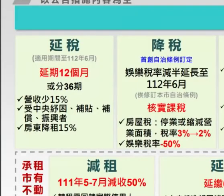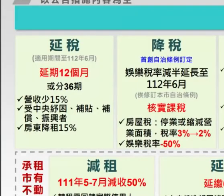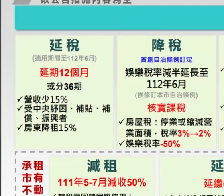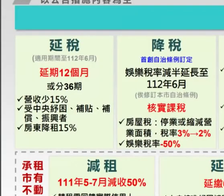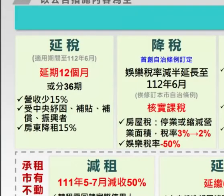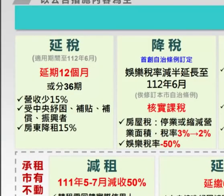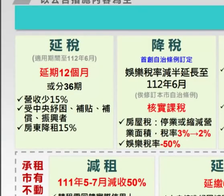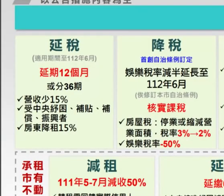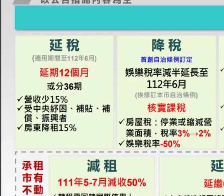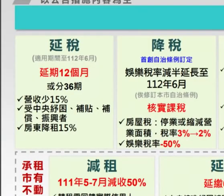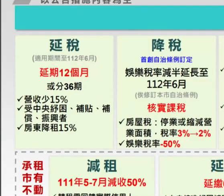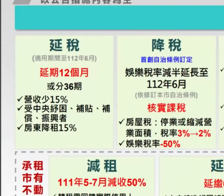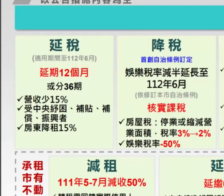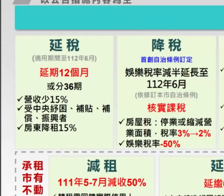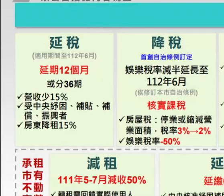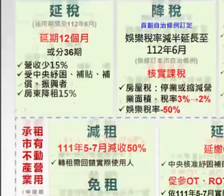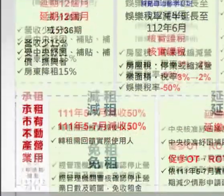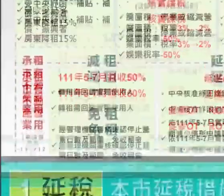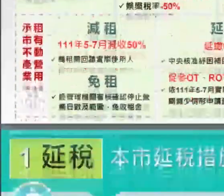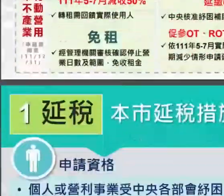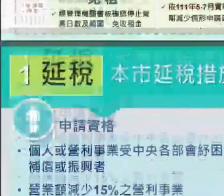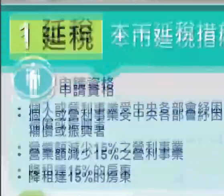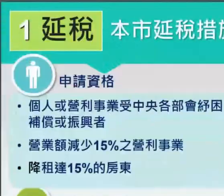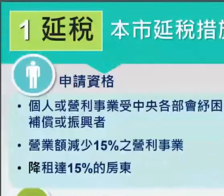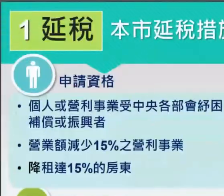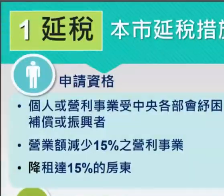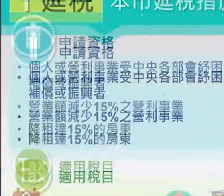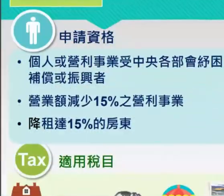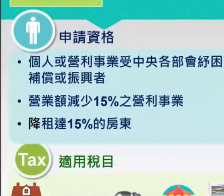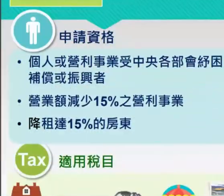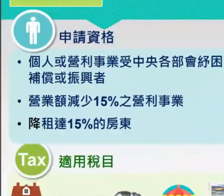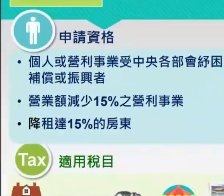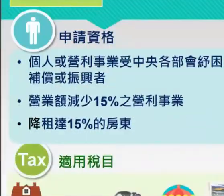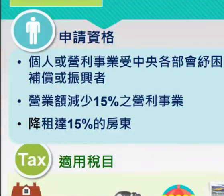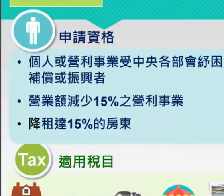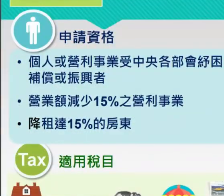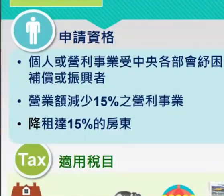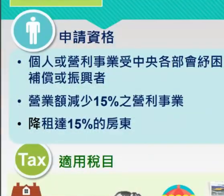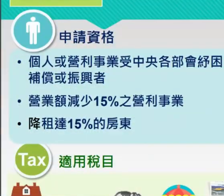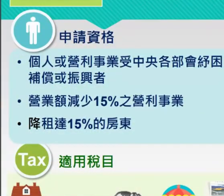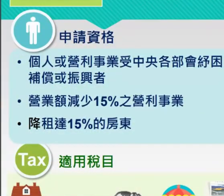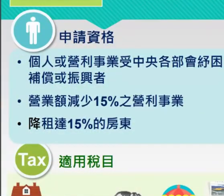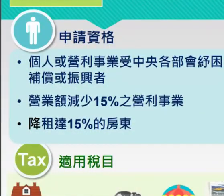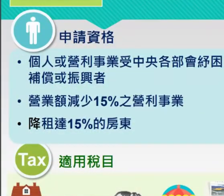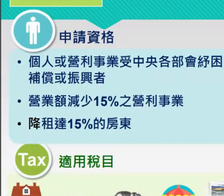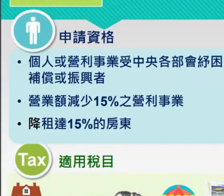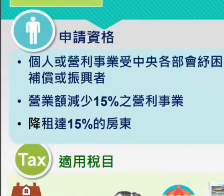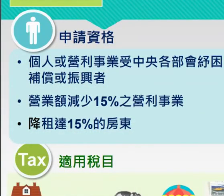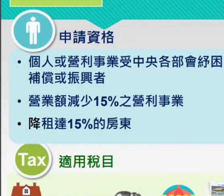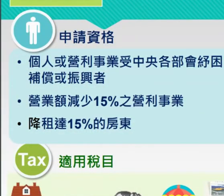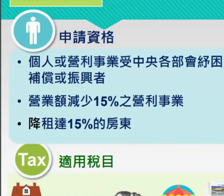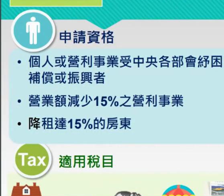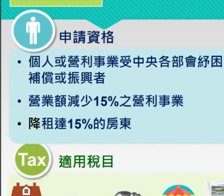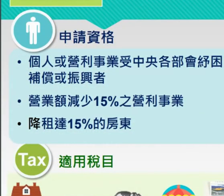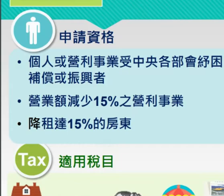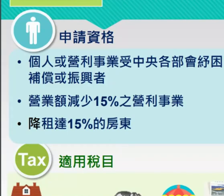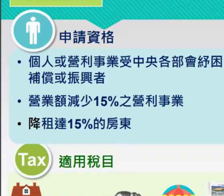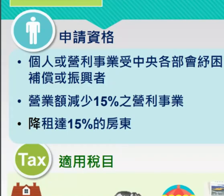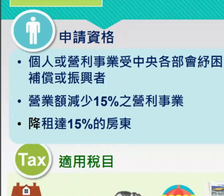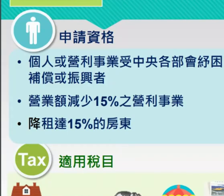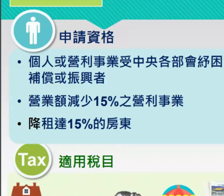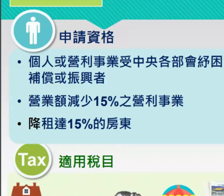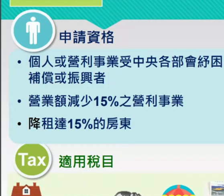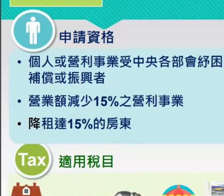5月27号提出的九大纾困措施外，在针对九大类受到严重冲击的对象加码1.25